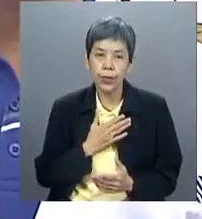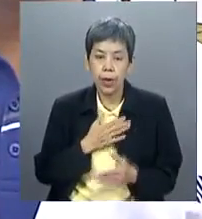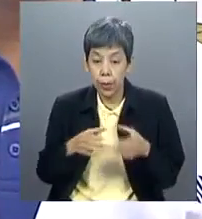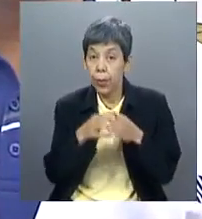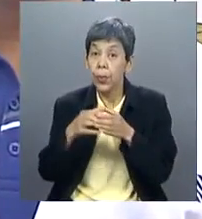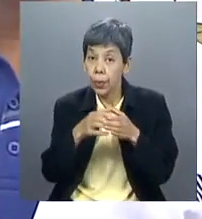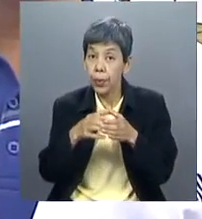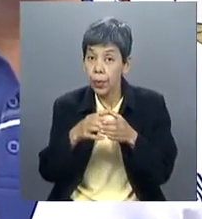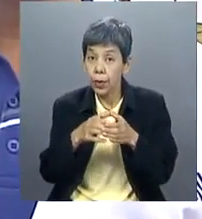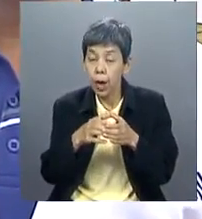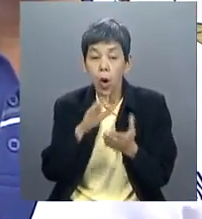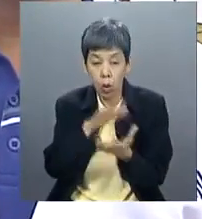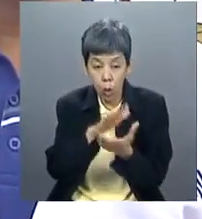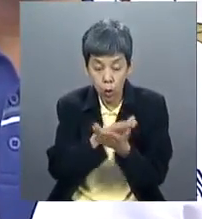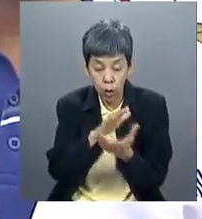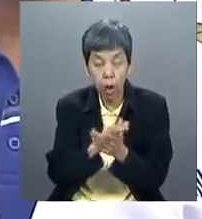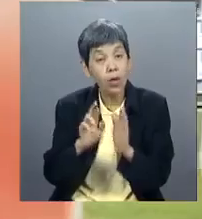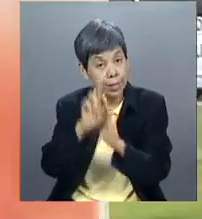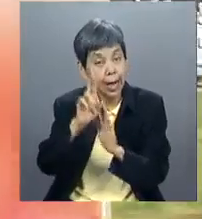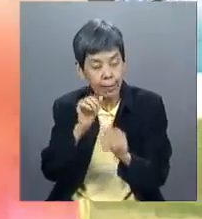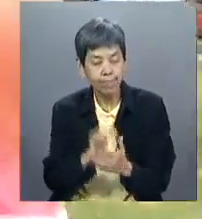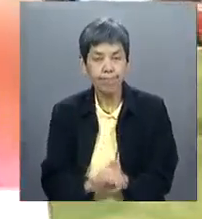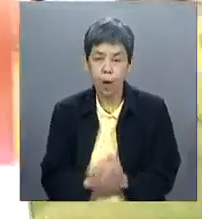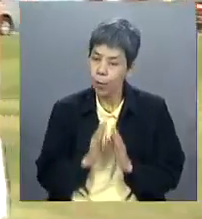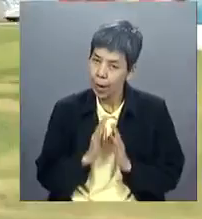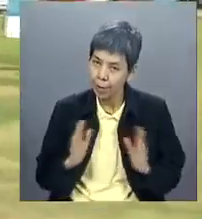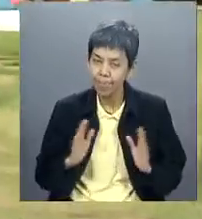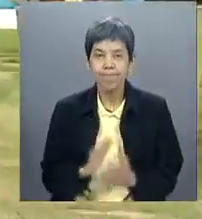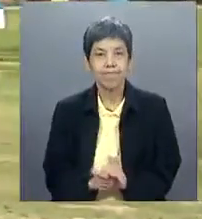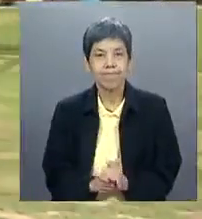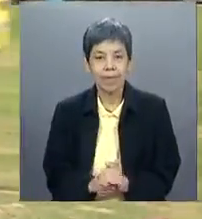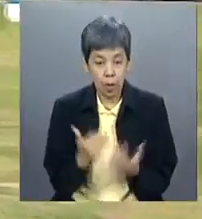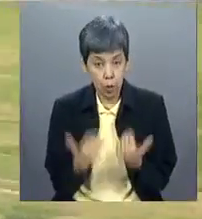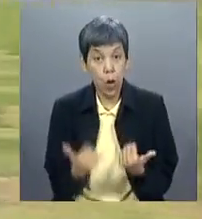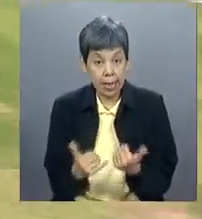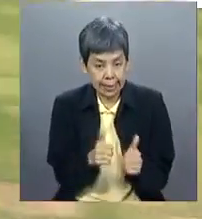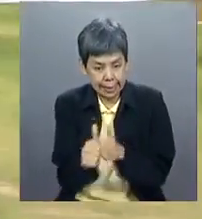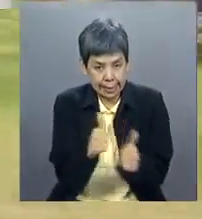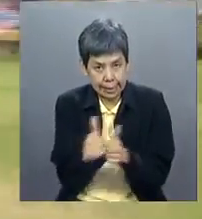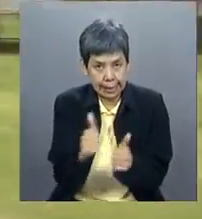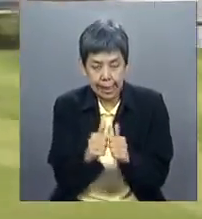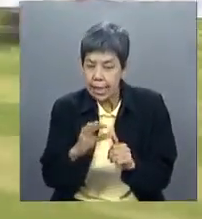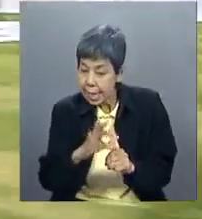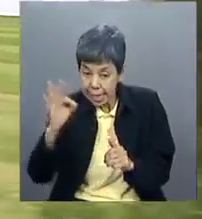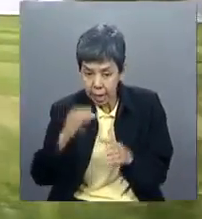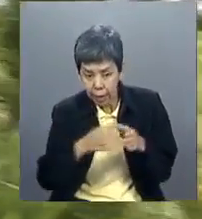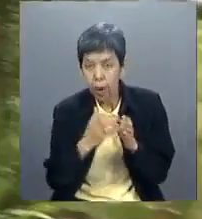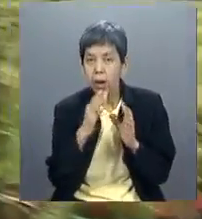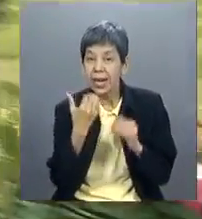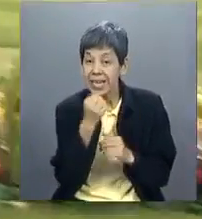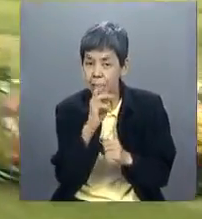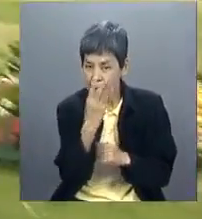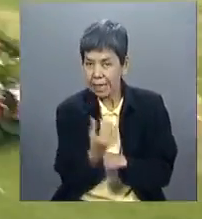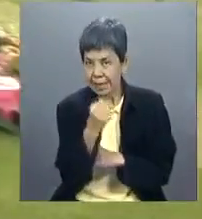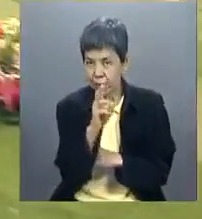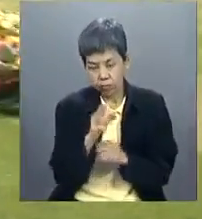ณะโรงเรียนสามัคคีวิทยาคมด้วยครับ สำหรับวันนี้นะคะเป็นการแข่งขันรอบคัดเลือกเพื่อคัด16ทีมสุดท้